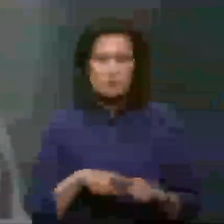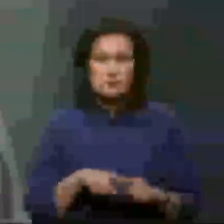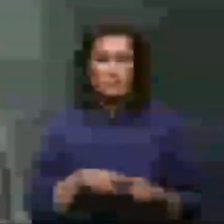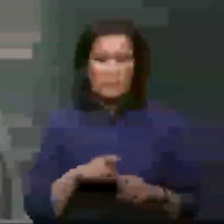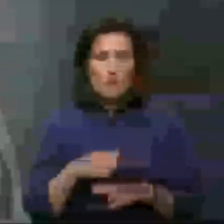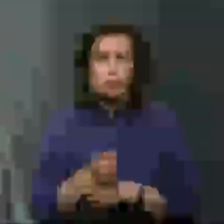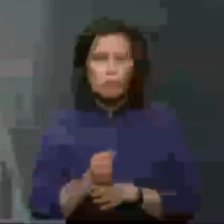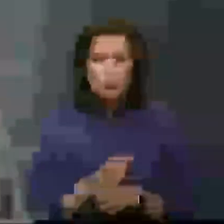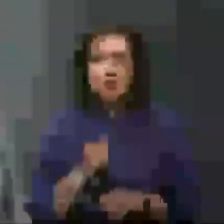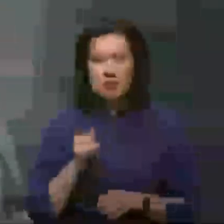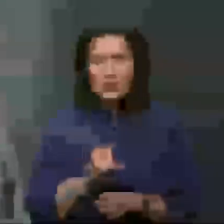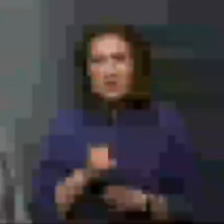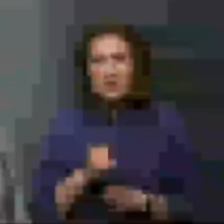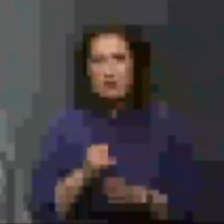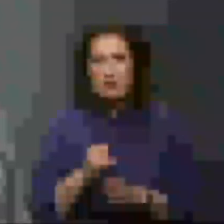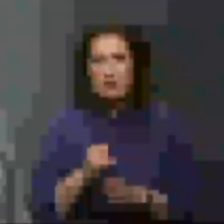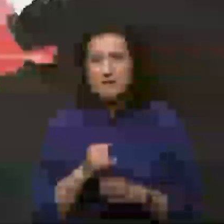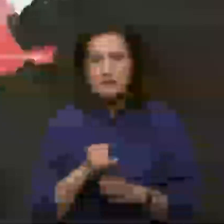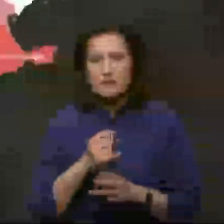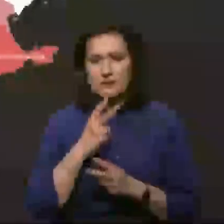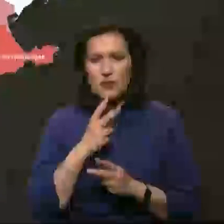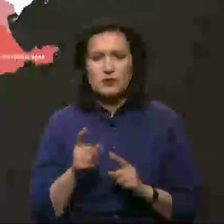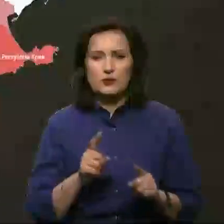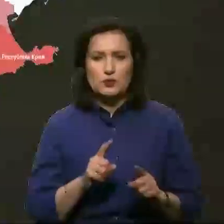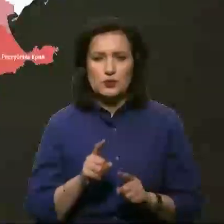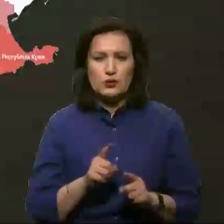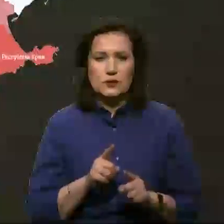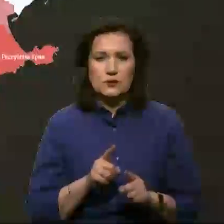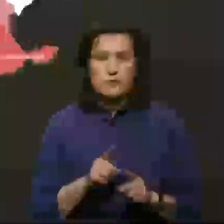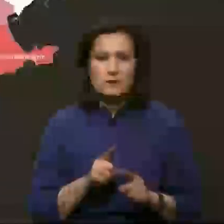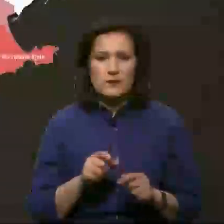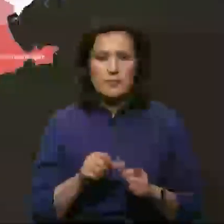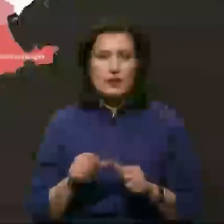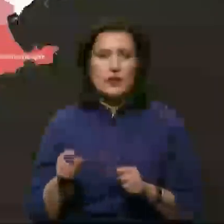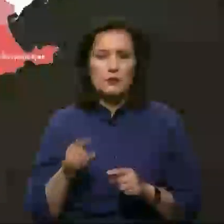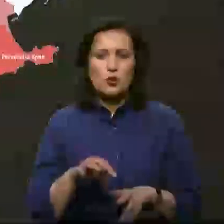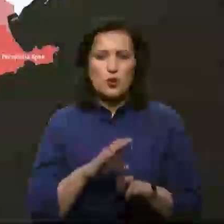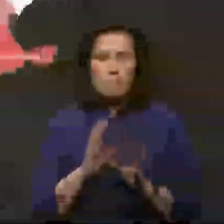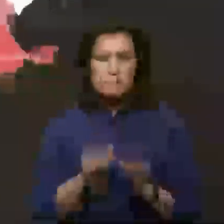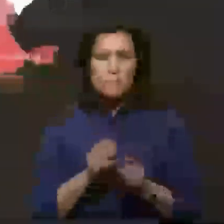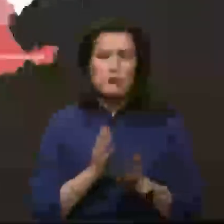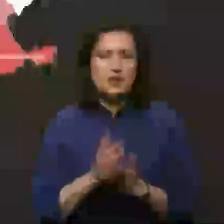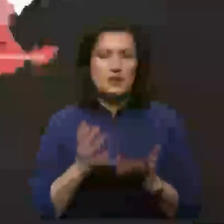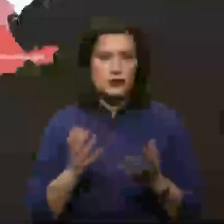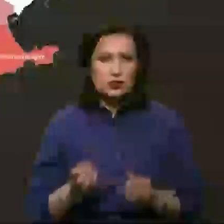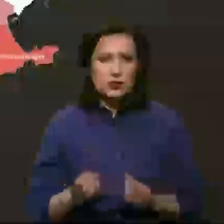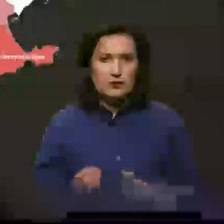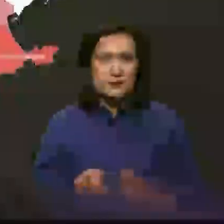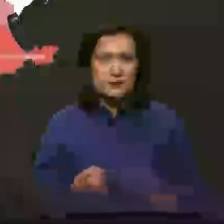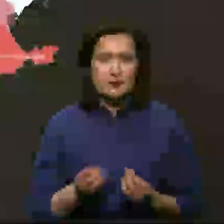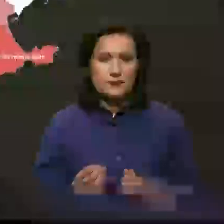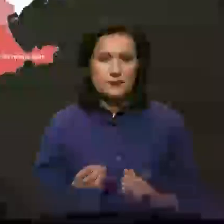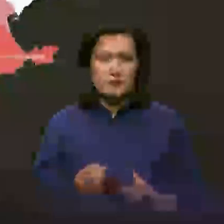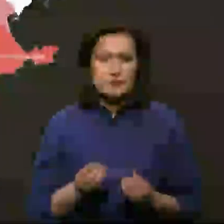зразках озброєння. І, відповідно, бачимо, що, крім того всього, є ще